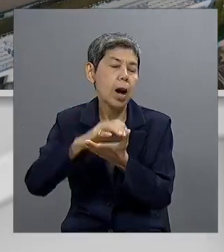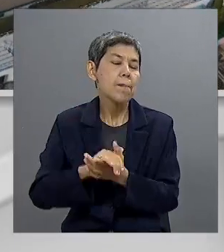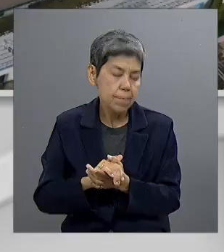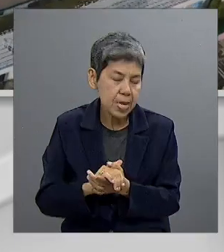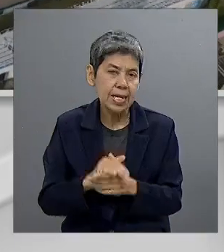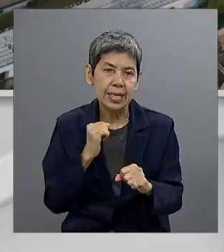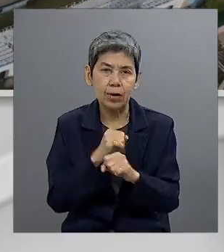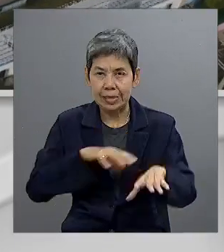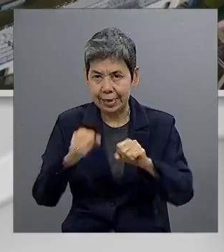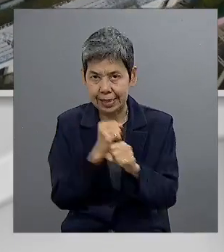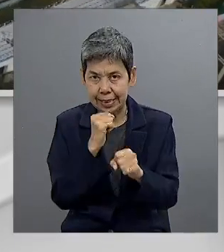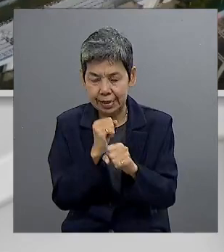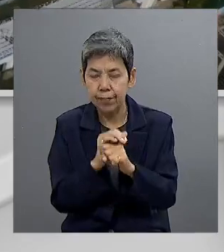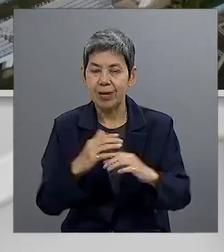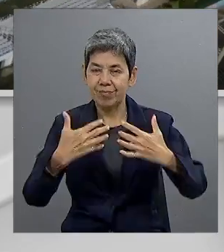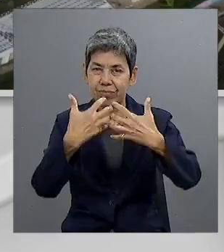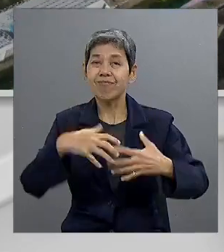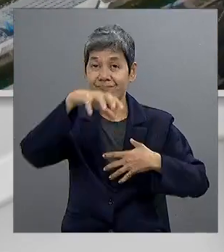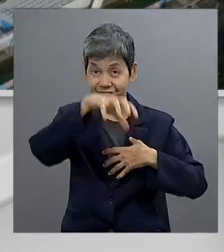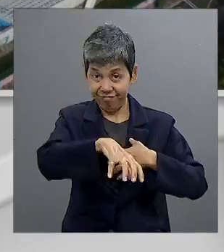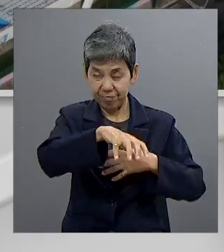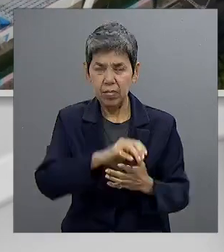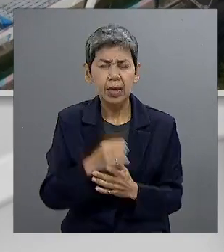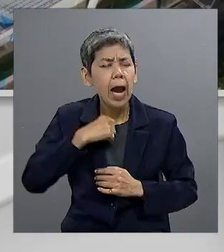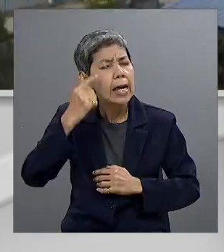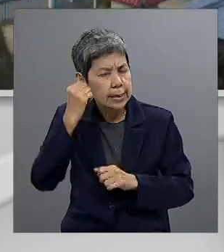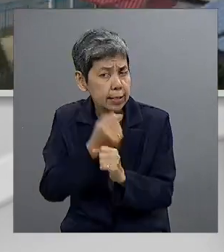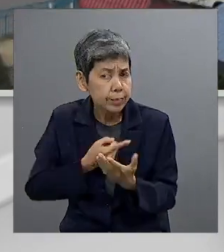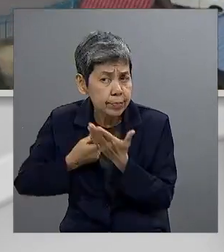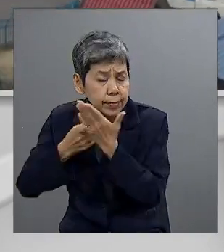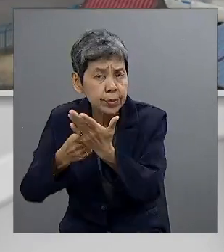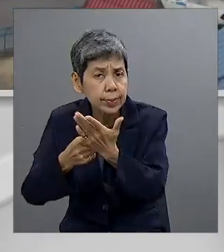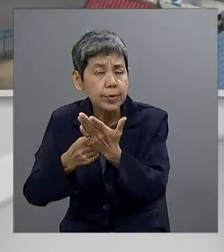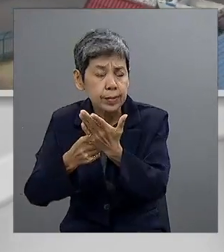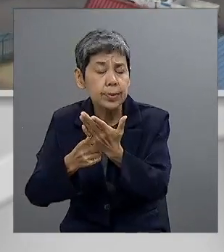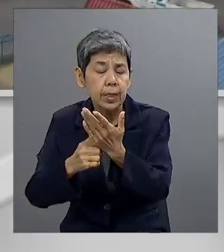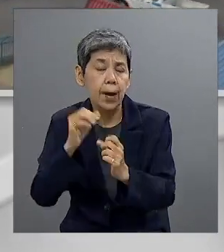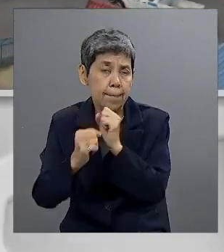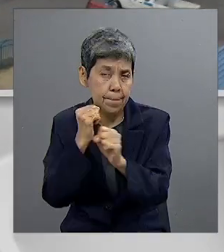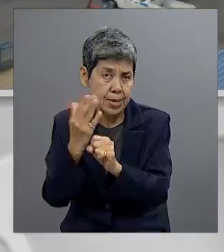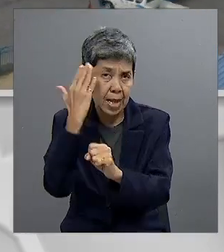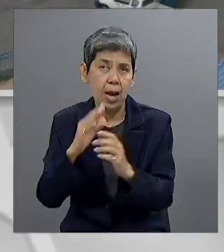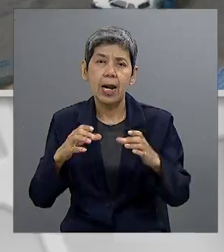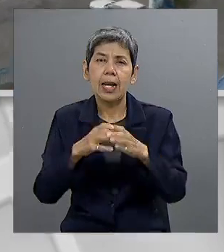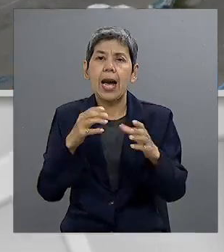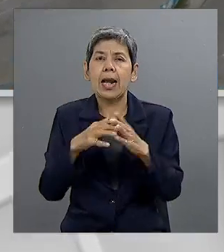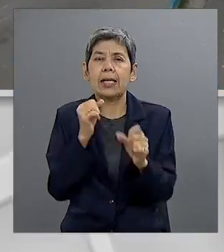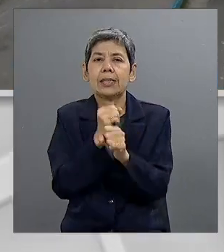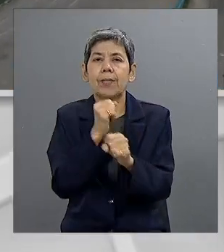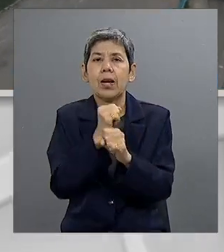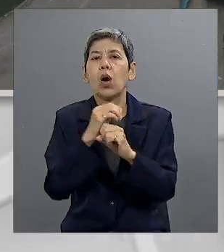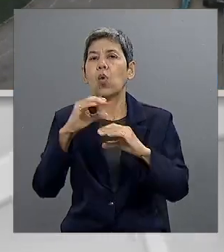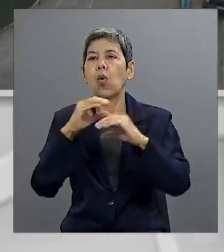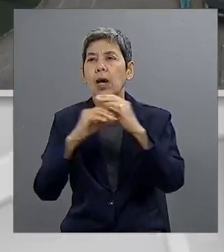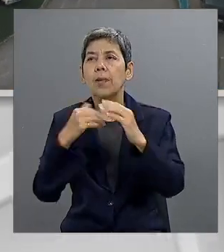นอกพอทันทีนะคะแนวคิดนี้ถูกเสนอในช่วงกลางปีที่แล้วค่ะคณะทำงานสถานที่กับการกรมควบคุมโรคนั้น